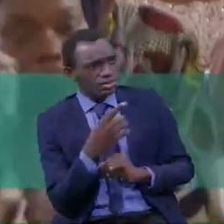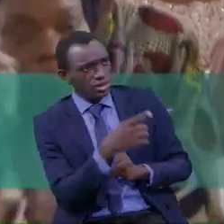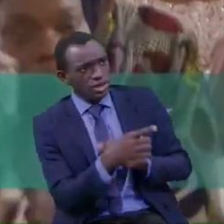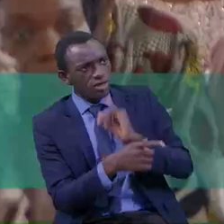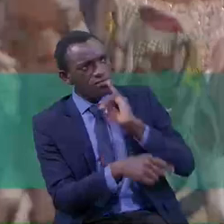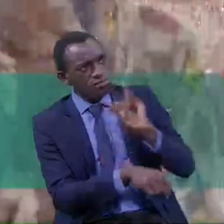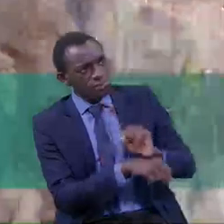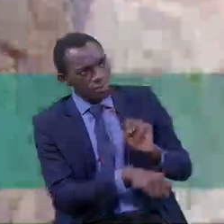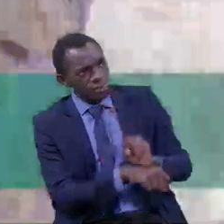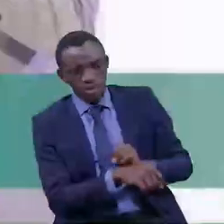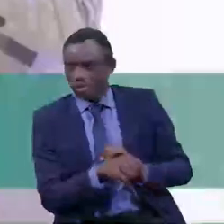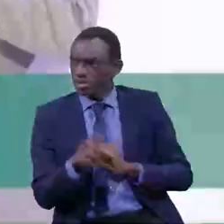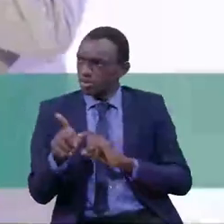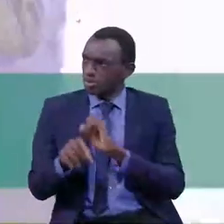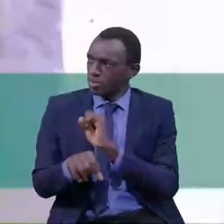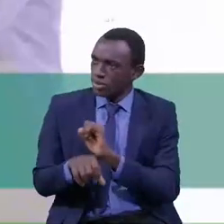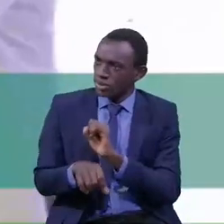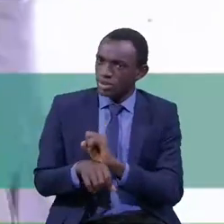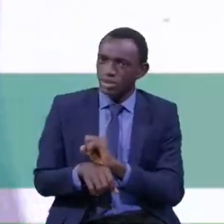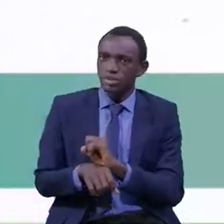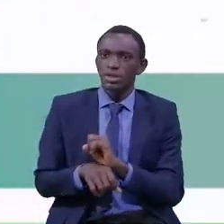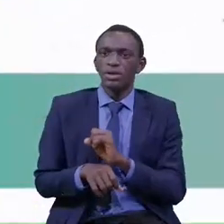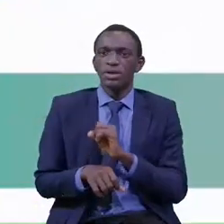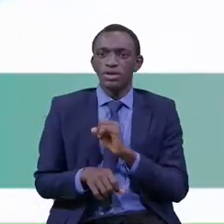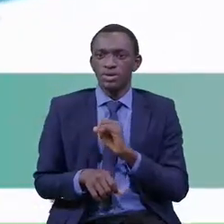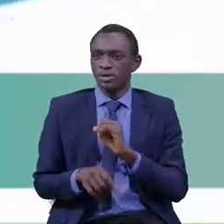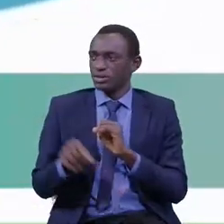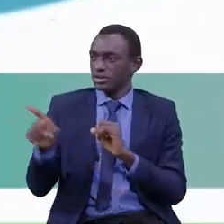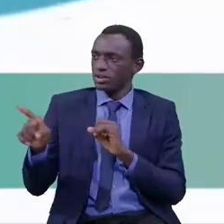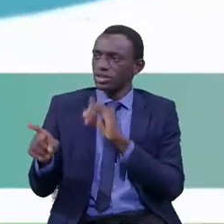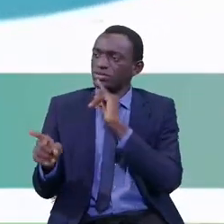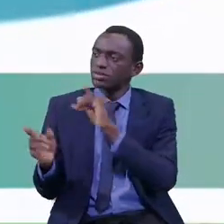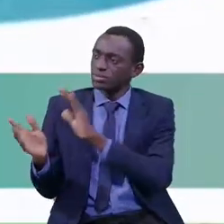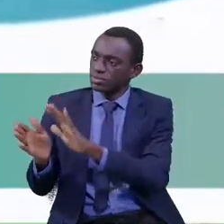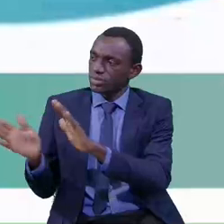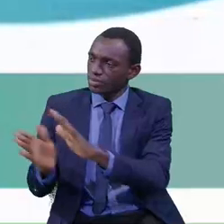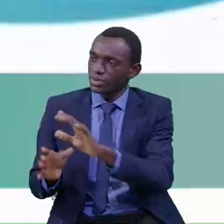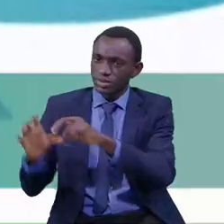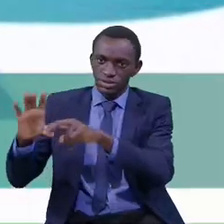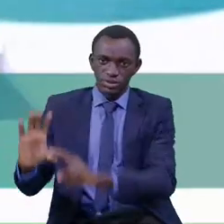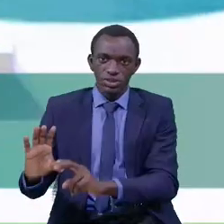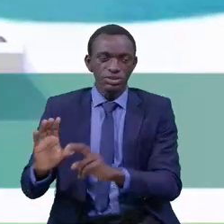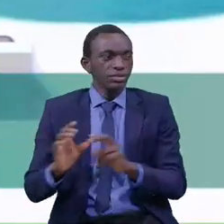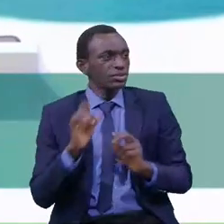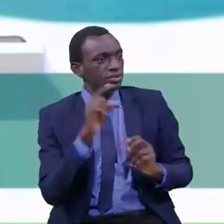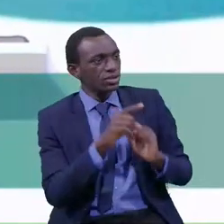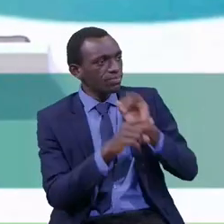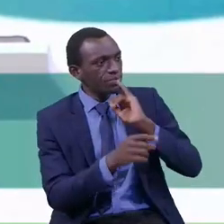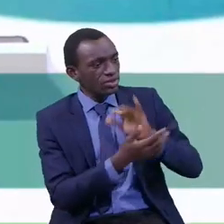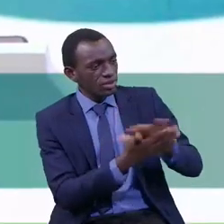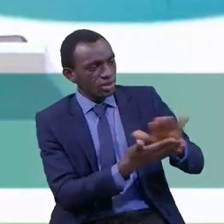oh, ah, tel travaille et il arrange les chaises. Oh, l'autre travaille et